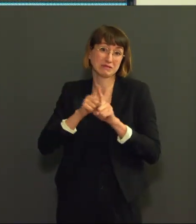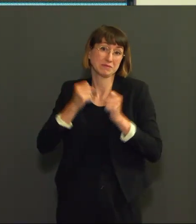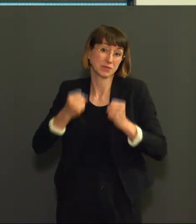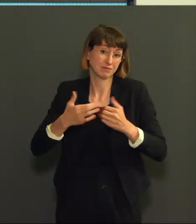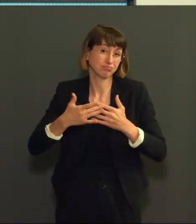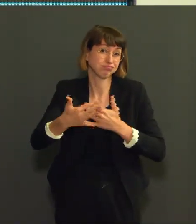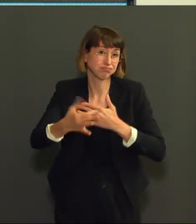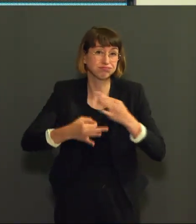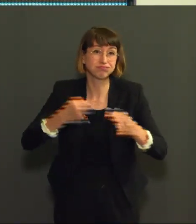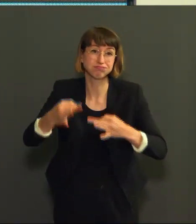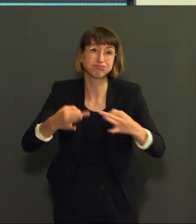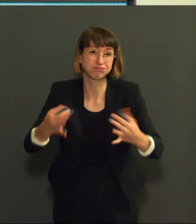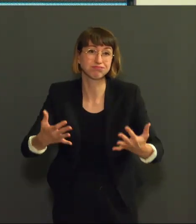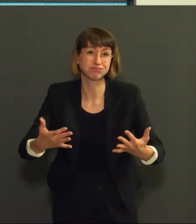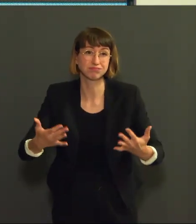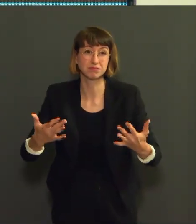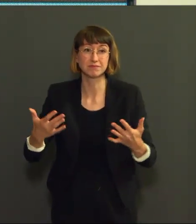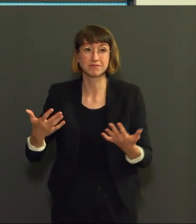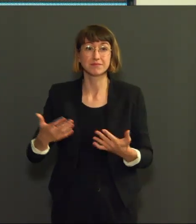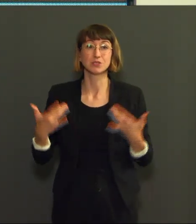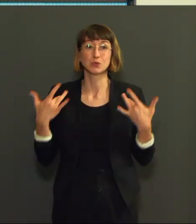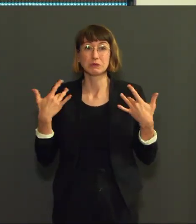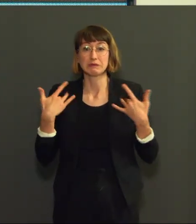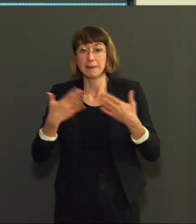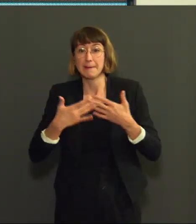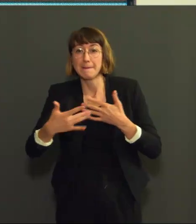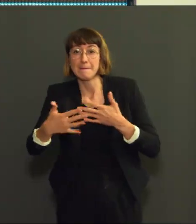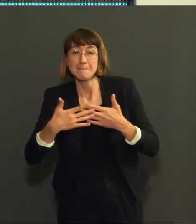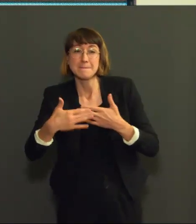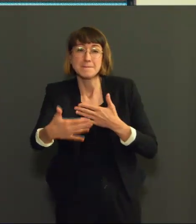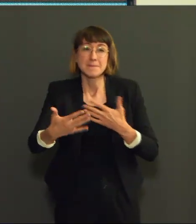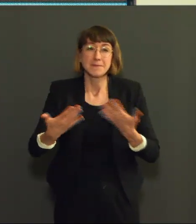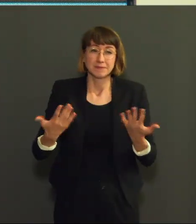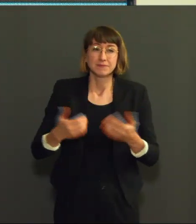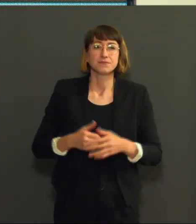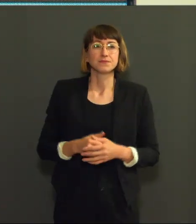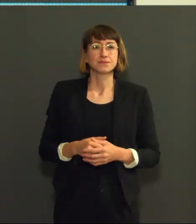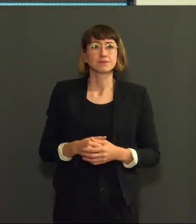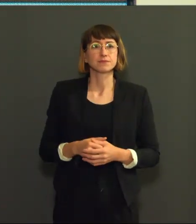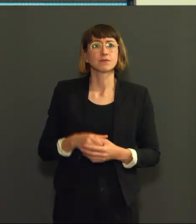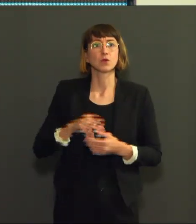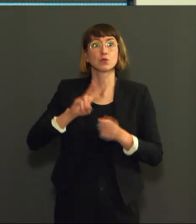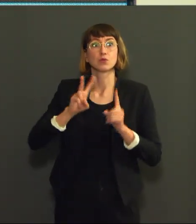du mois de juillet, par exemple la deuxième partie du mois de juillet.